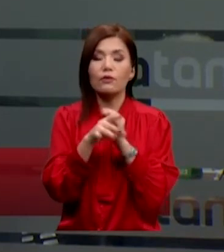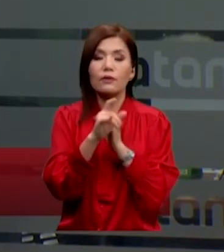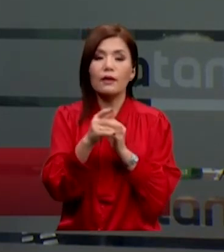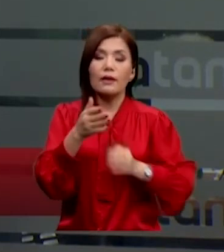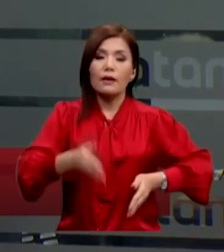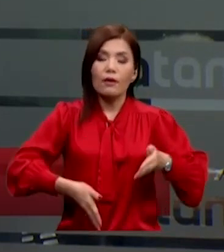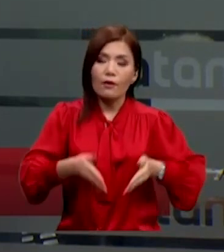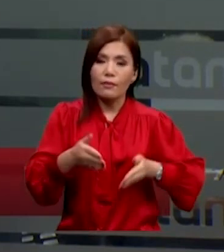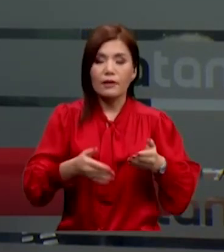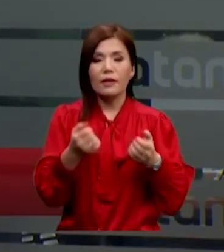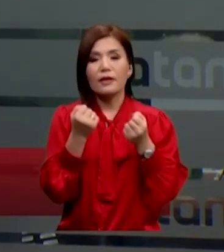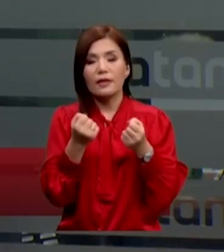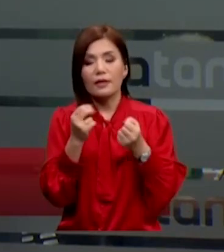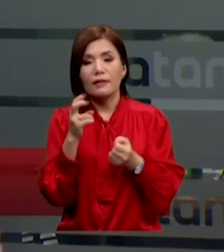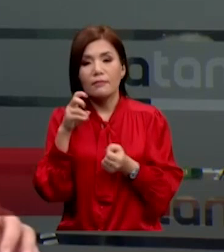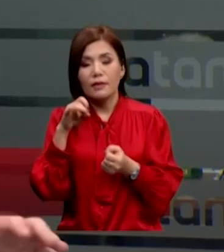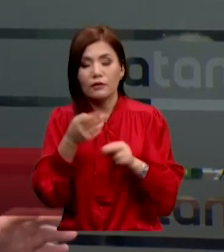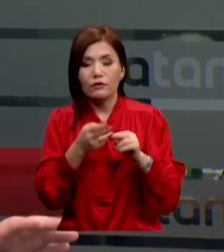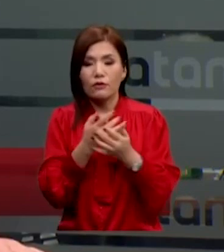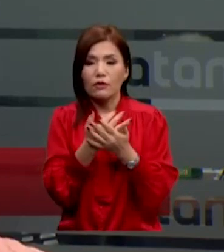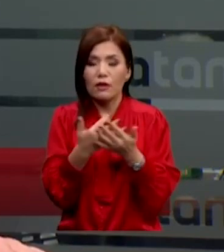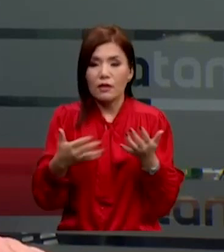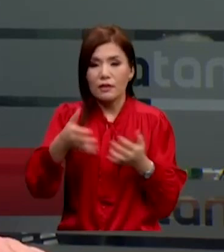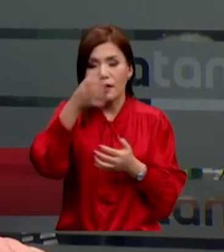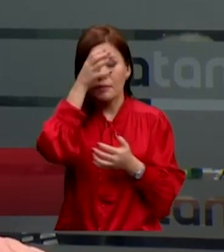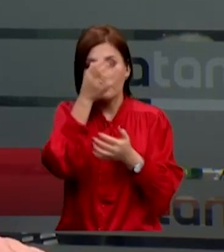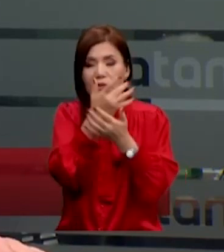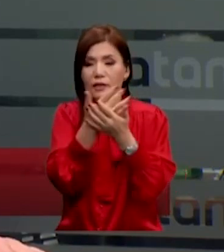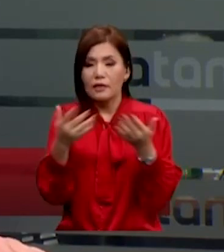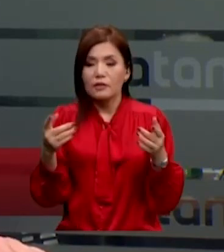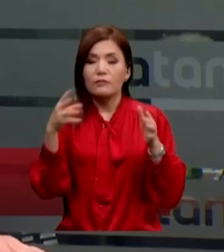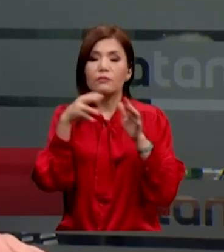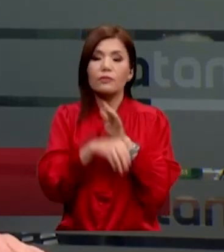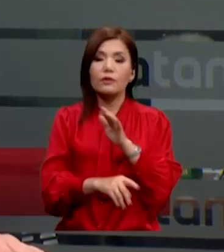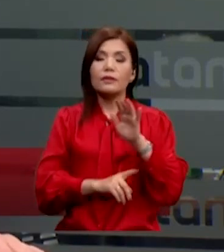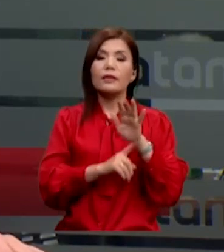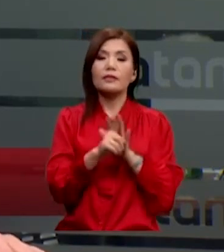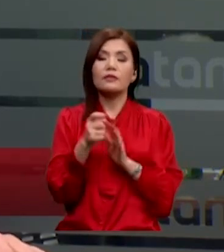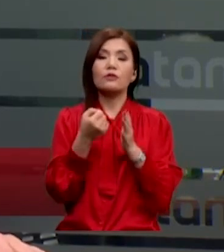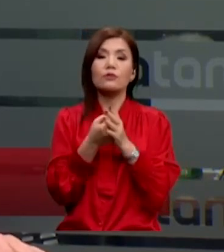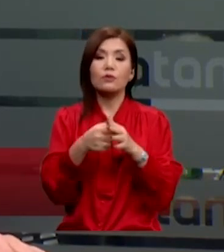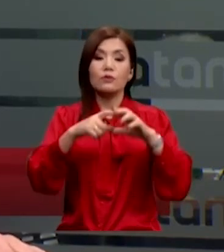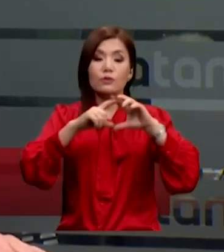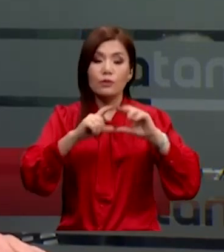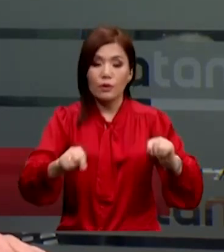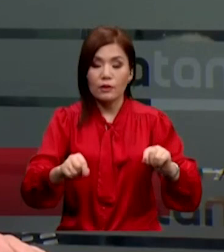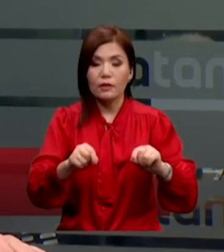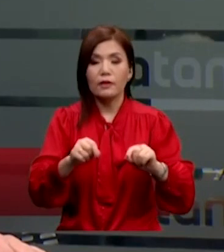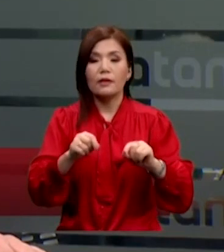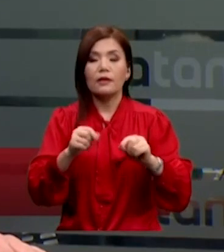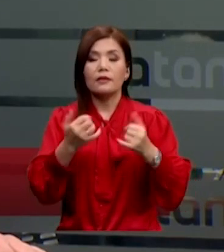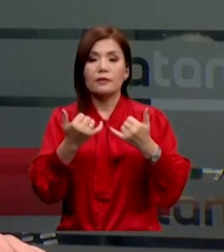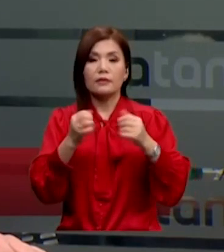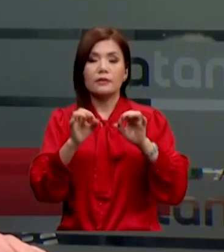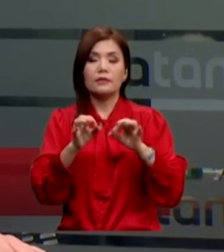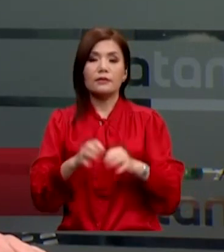робототехнике, киберспорте, в информационных технологиях и образовании. Причем в образовании, начиная от дошкольных учреждений. Подробности в следующем